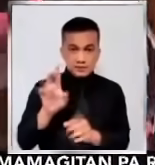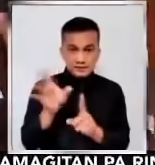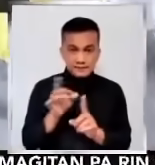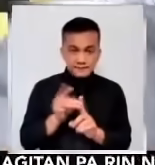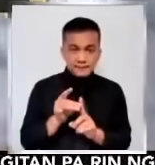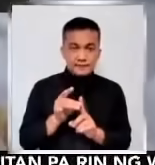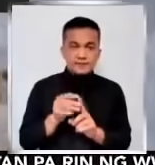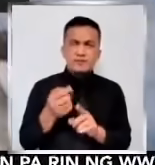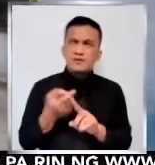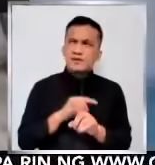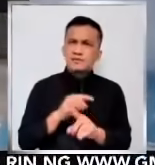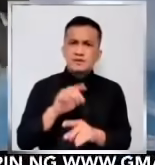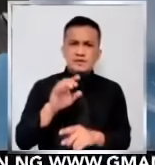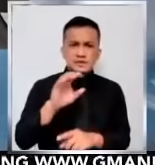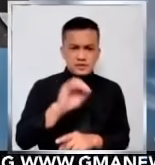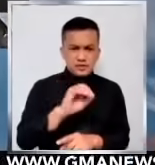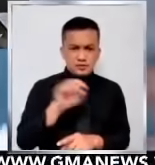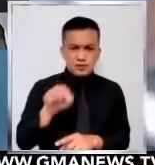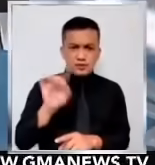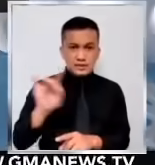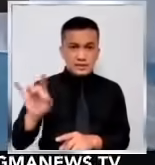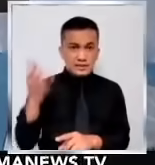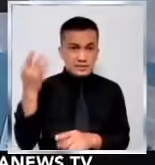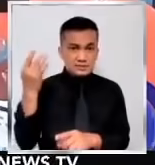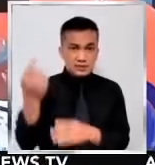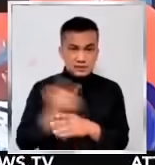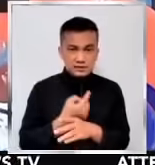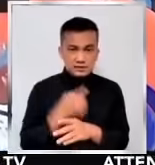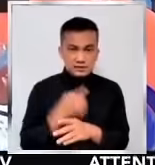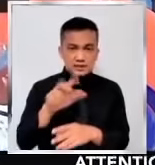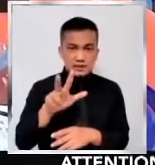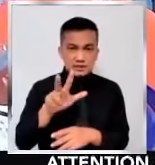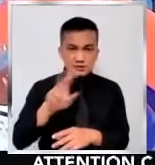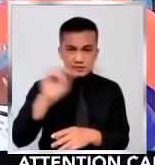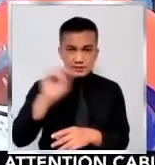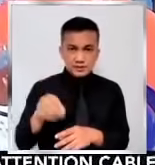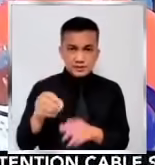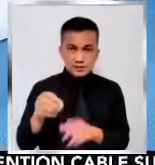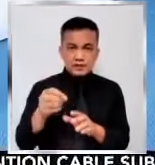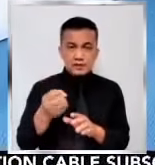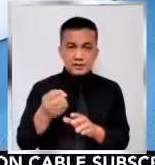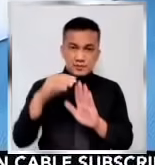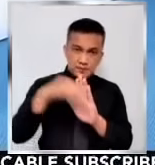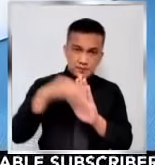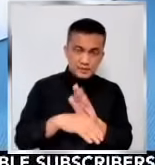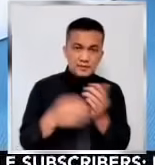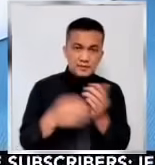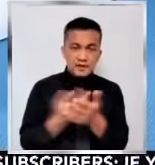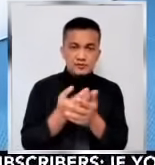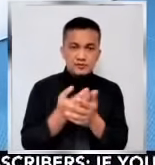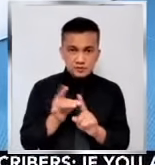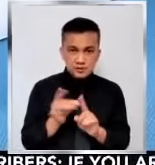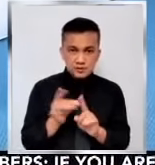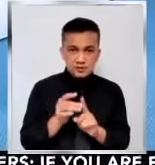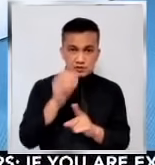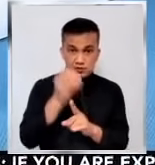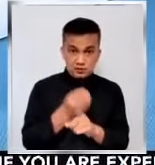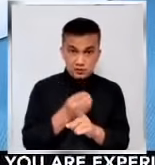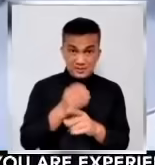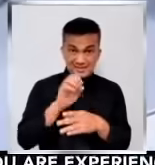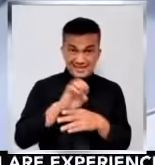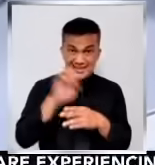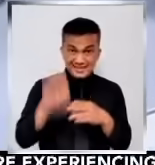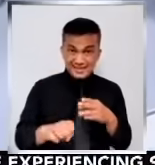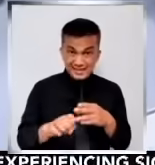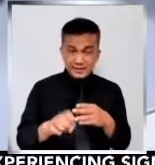linggo. 32% daw ang ibinaba ng mga bagong kaso. Kaya sa katapusan ng Oktubre, posible raw na pumalo na lang sa less than